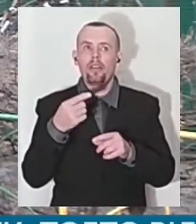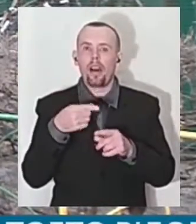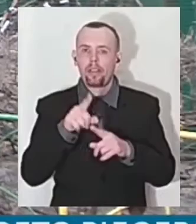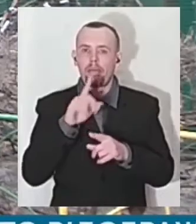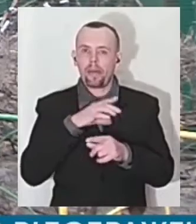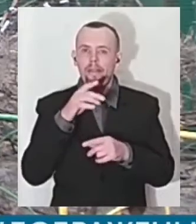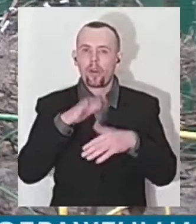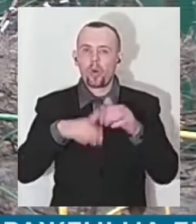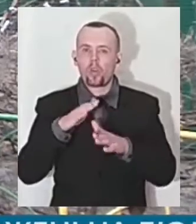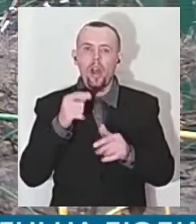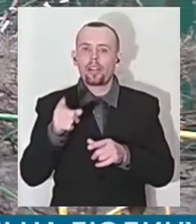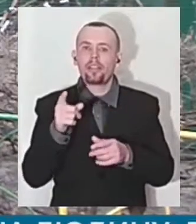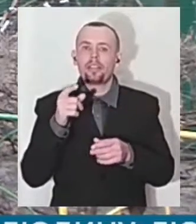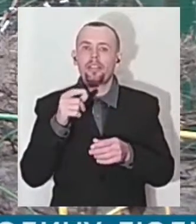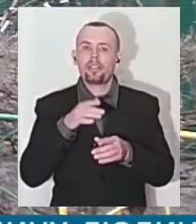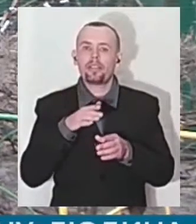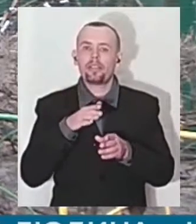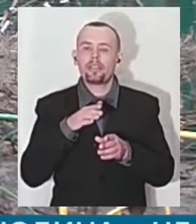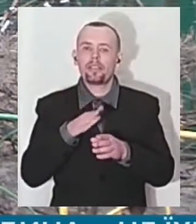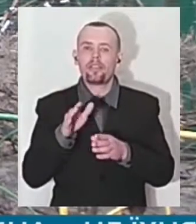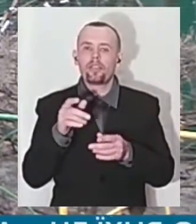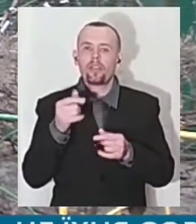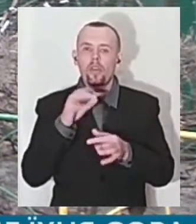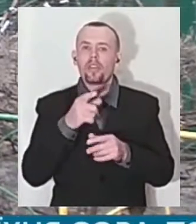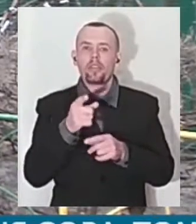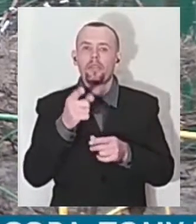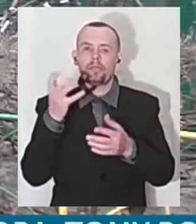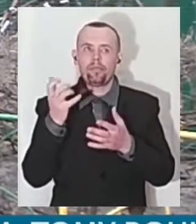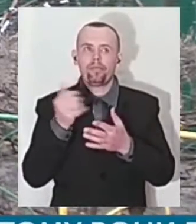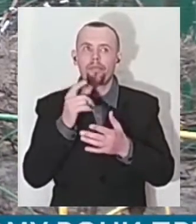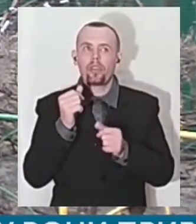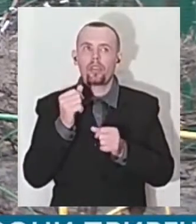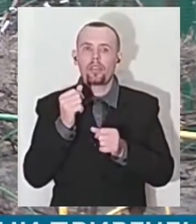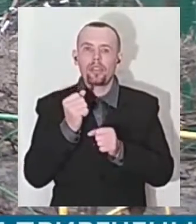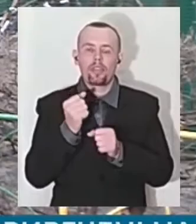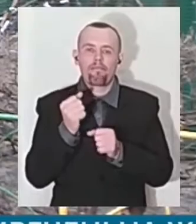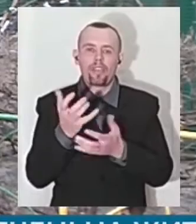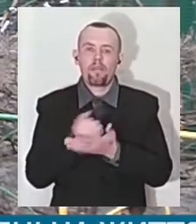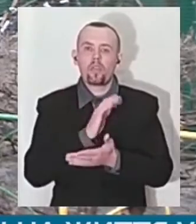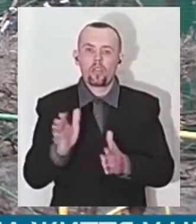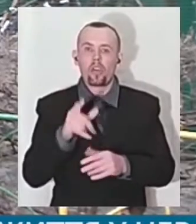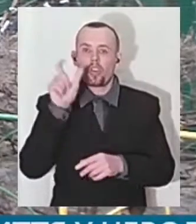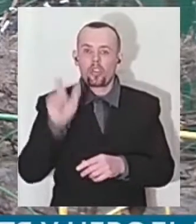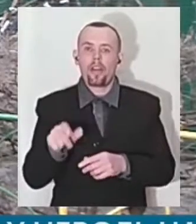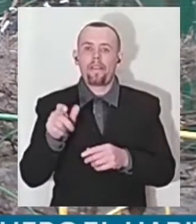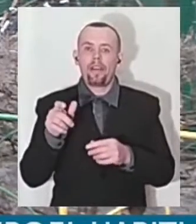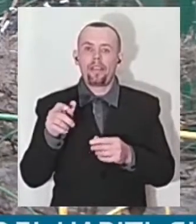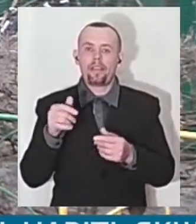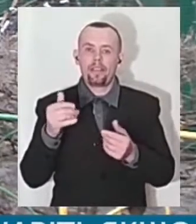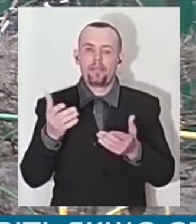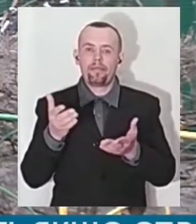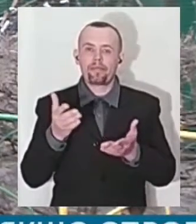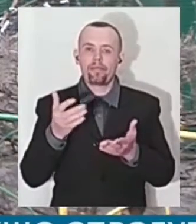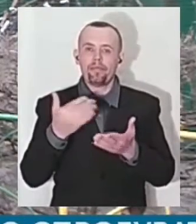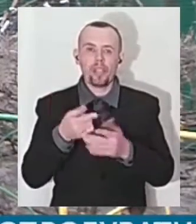совершенно імпринти, тобто запечатлені на чоловіка. Вот. Чоловік – це їх, це сова для